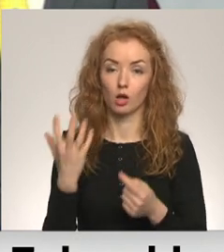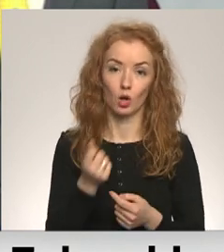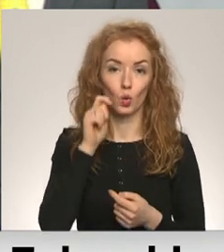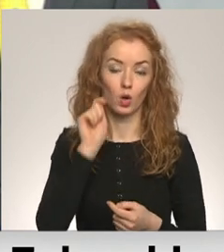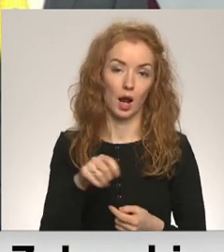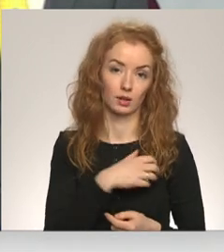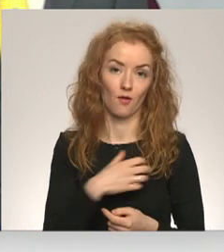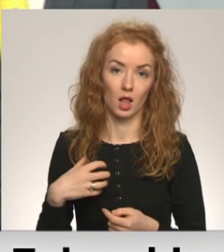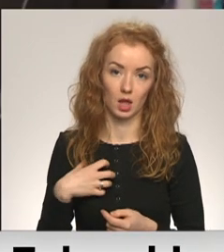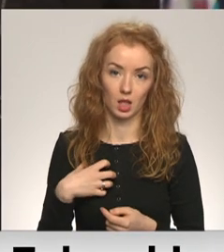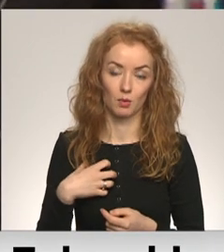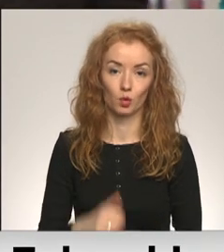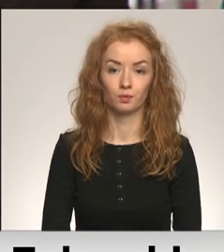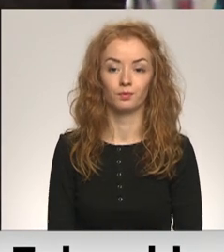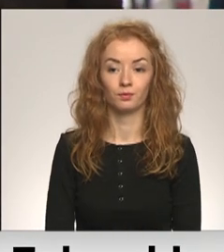pārstāvjiem pārunāšu.